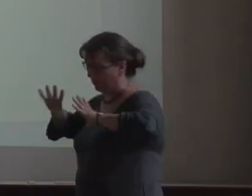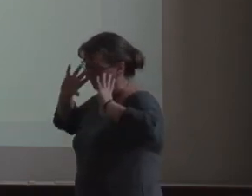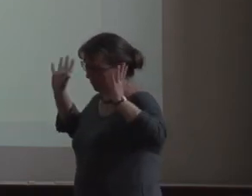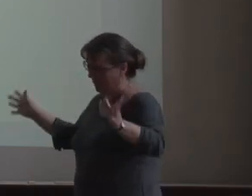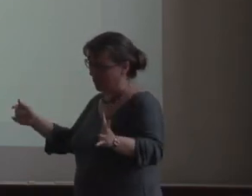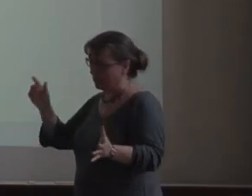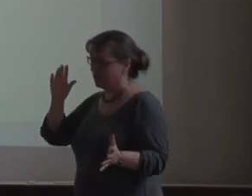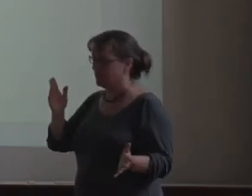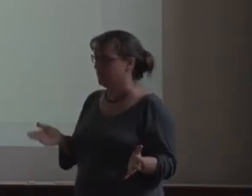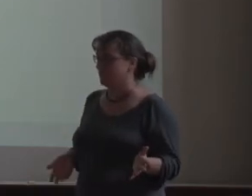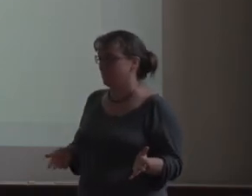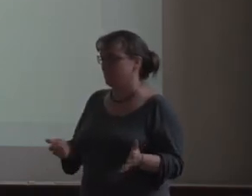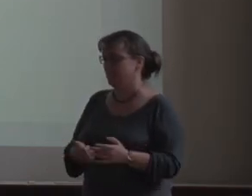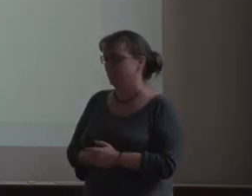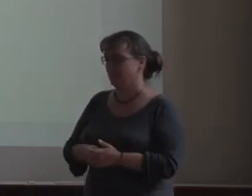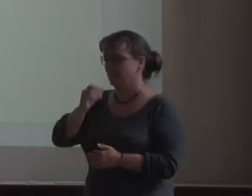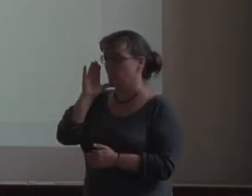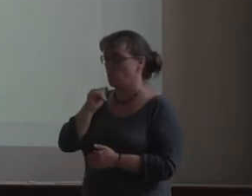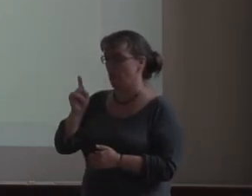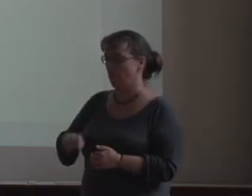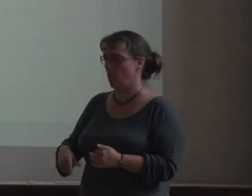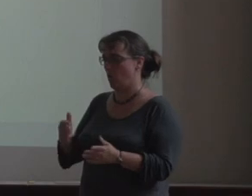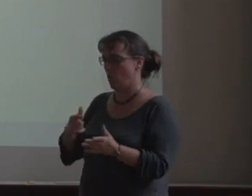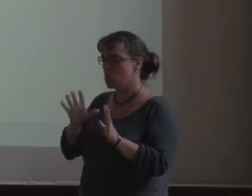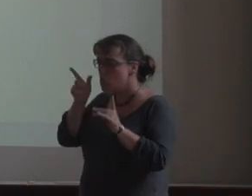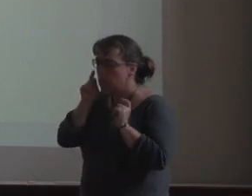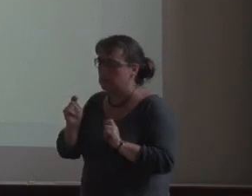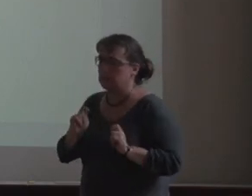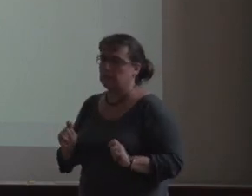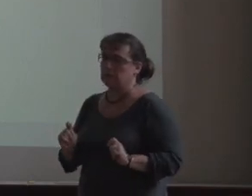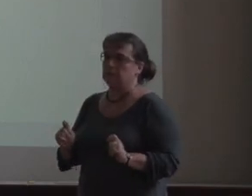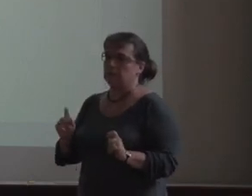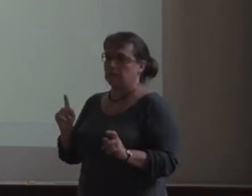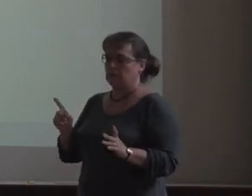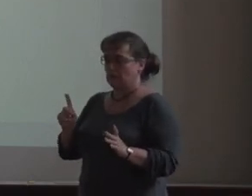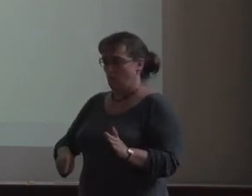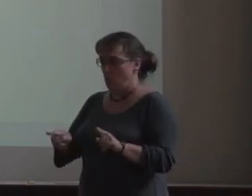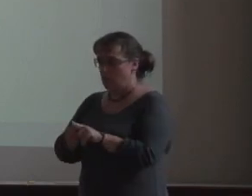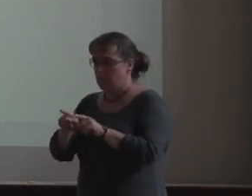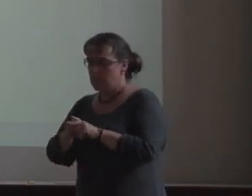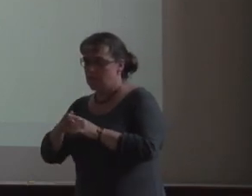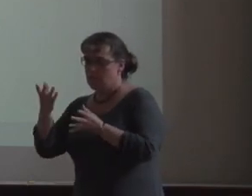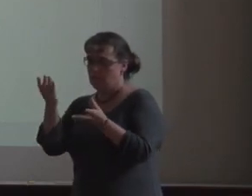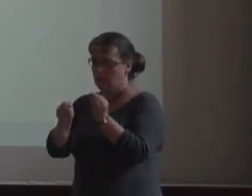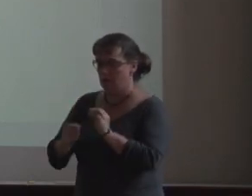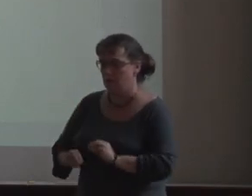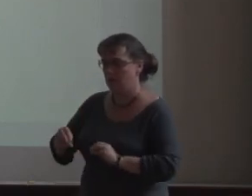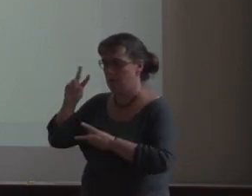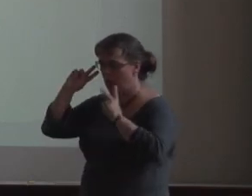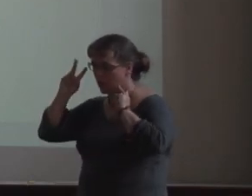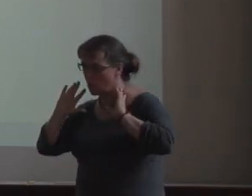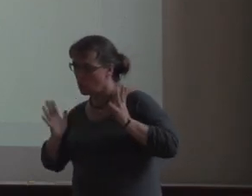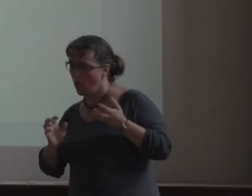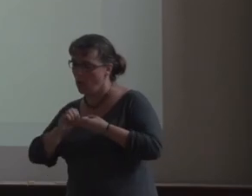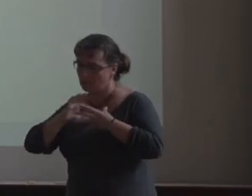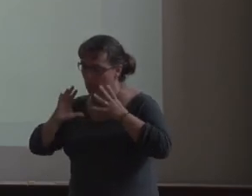Donc ça demande vraiment de précautions et de bonnes pratiques de développement. Mais d'un autre côté,